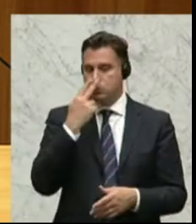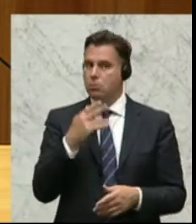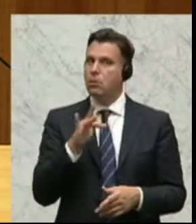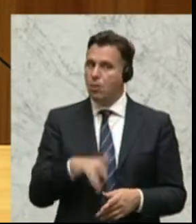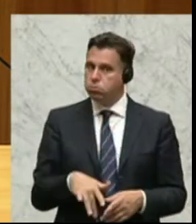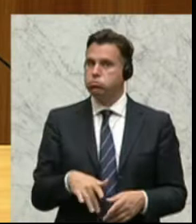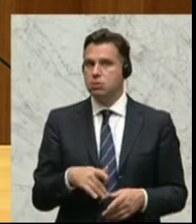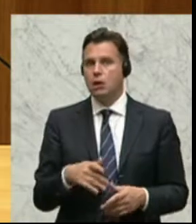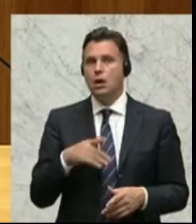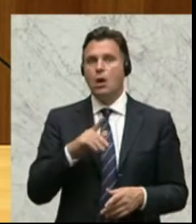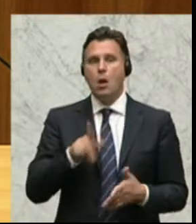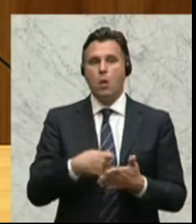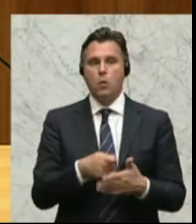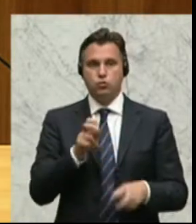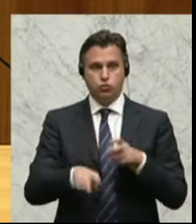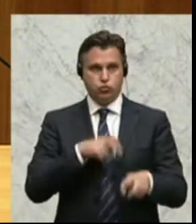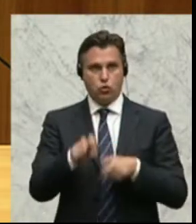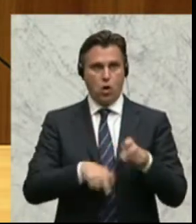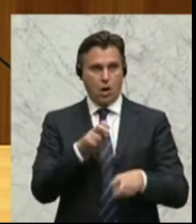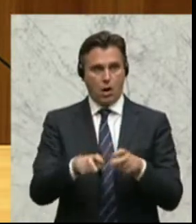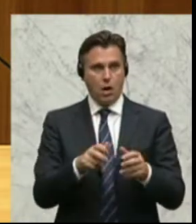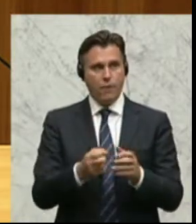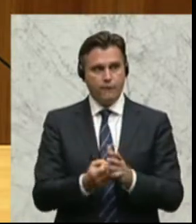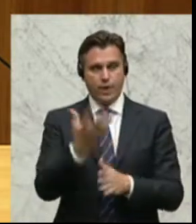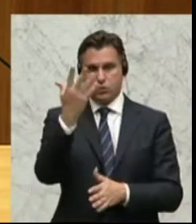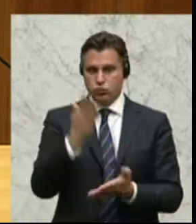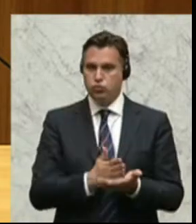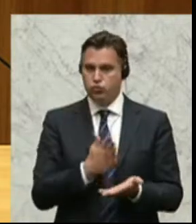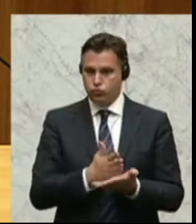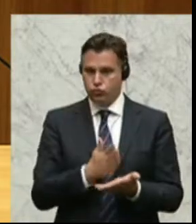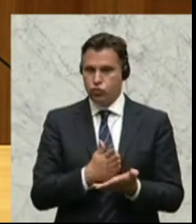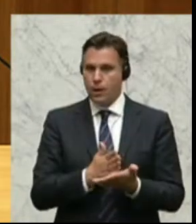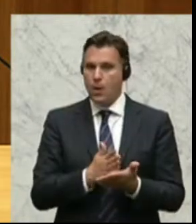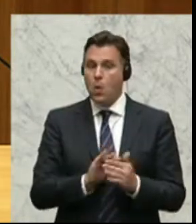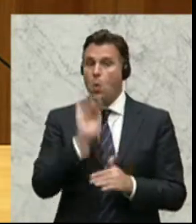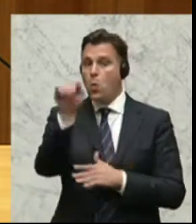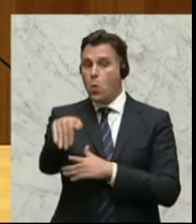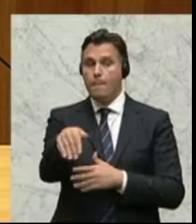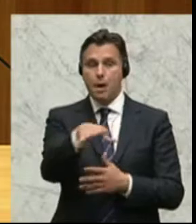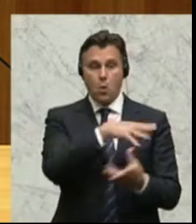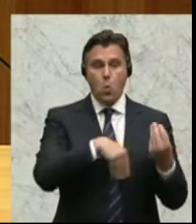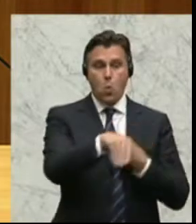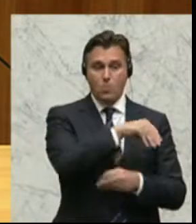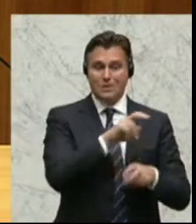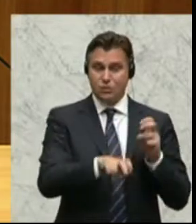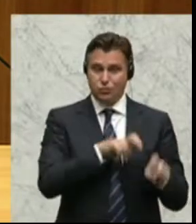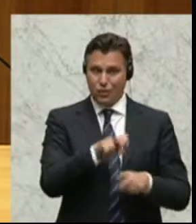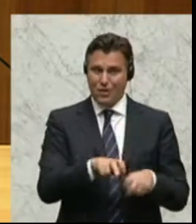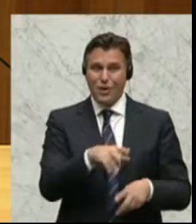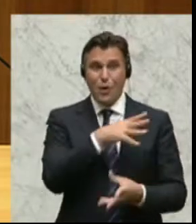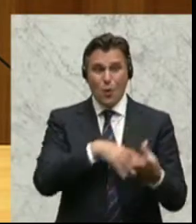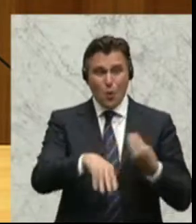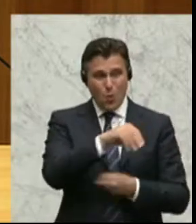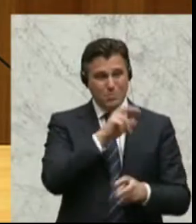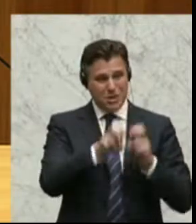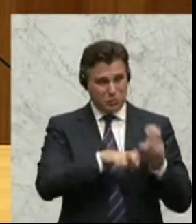Lohnsteuerwachstum bereits oder das Lohnsteueraufkommen bereits über dem der Umsatzsteuer liegt. Historisch ist das Umsatzsteueraufkommen größer